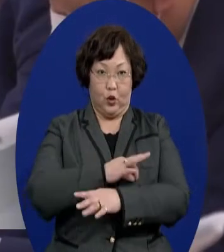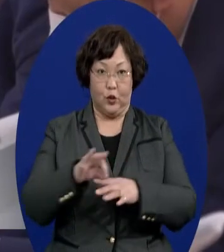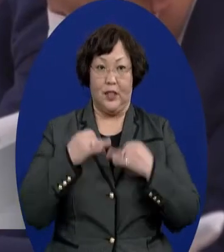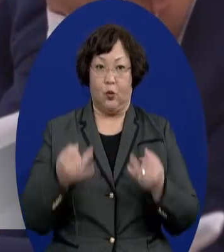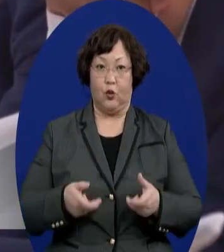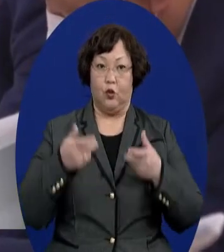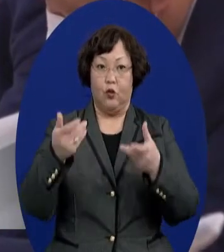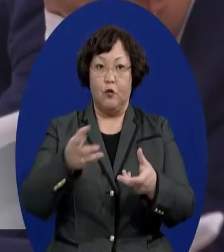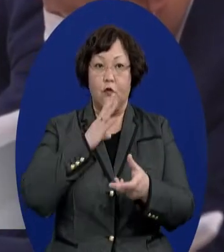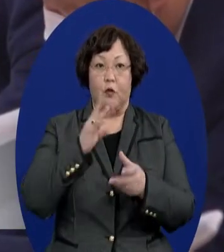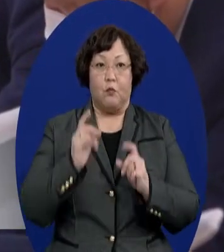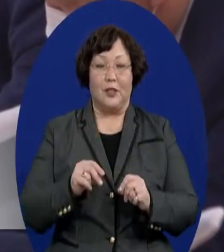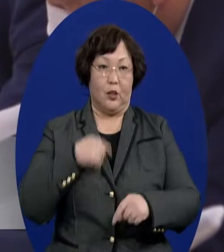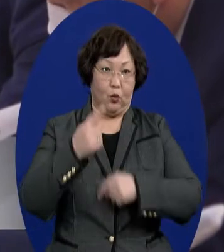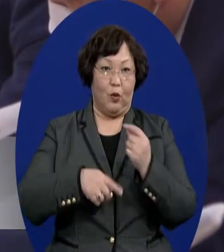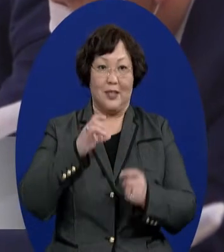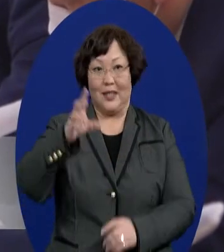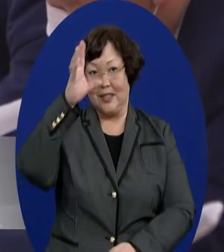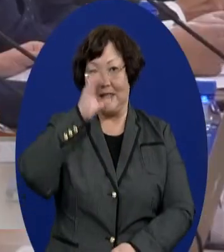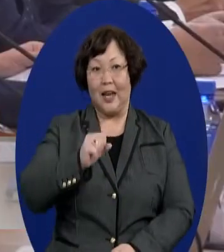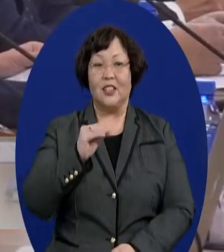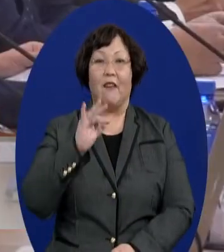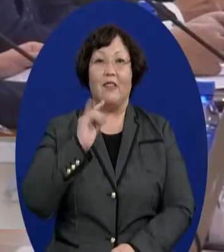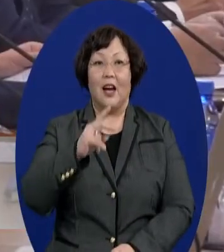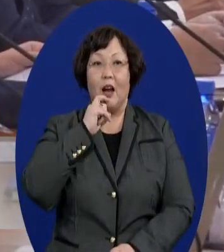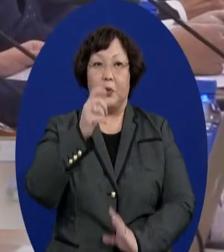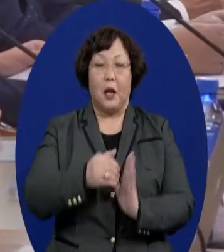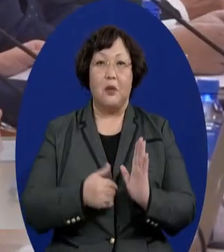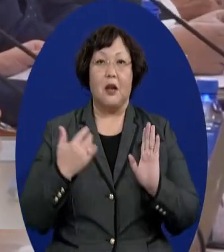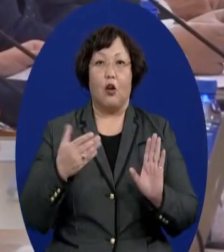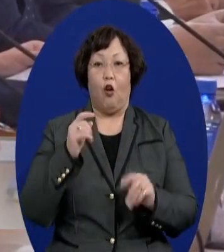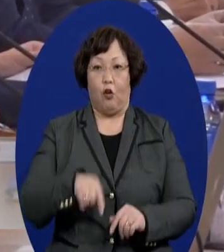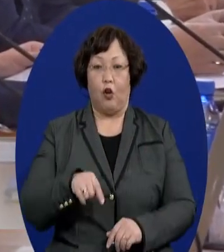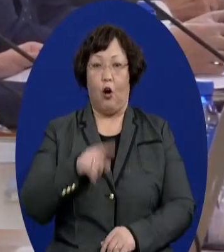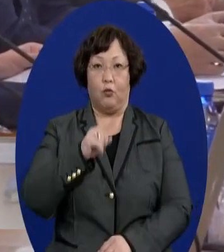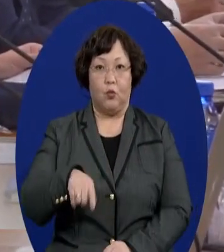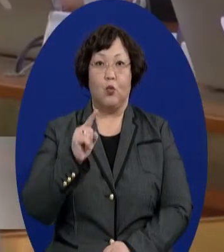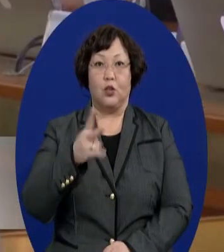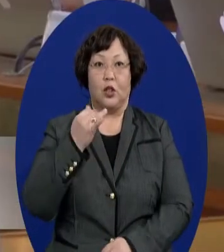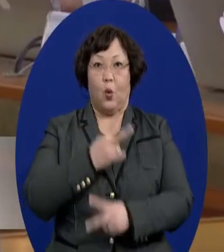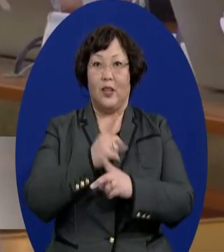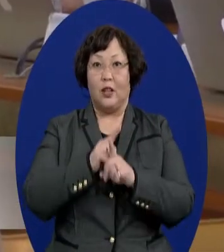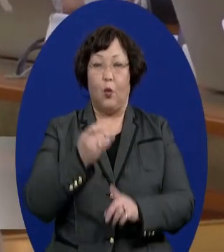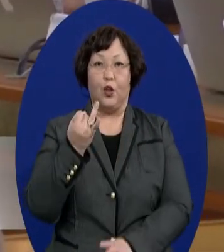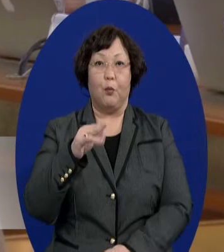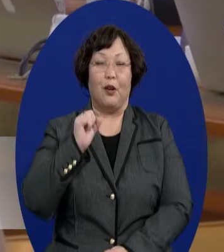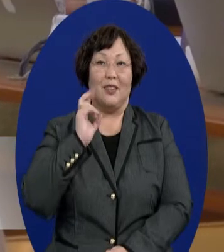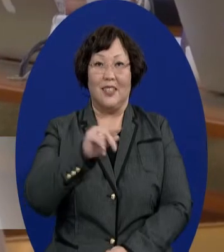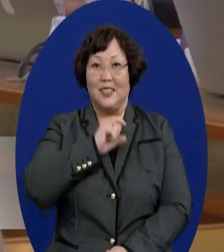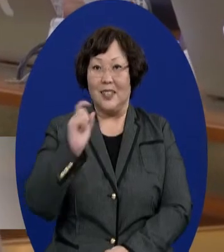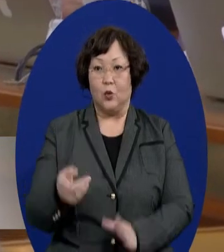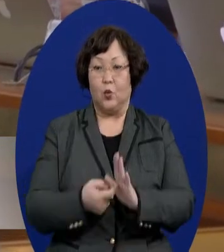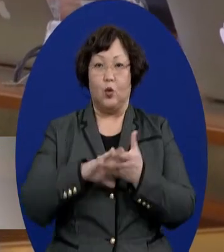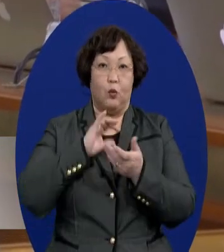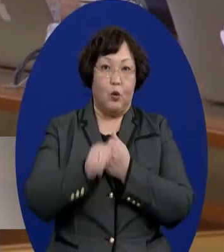өргөн барихаар болсон байна. Энэ талаар сангийн сайд Авхлангийн өгсөн тайлбараас харахад одоо хүчин төгөлдөр үйлчилж байгаа хуулийн хүрээнд ипотекийн зээлийн үндсэн төлбөр